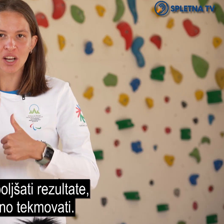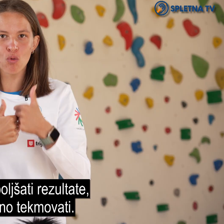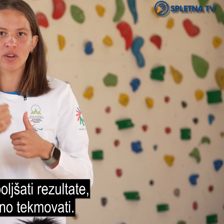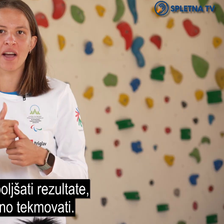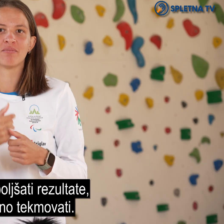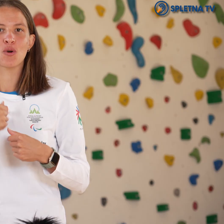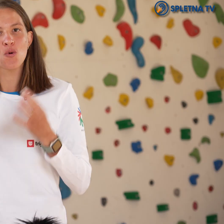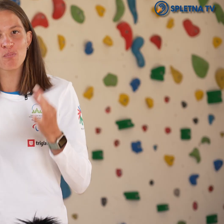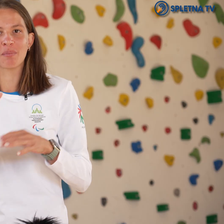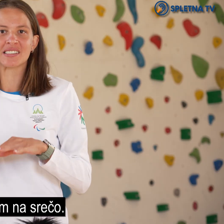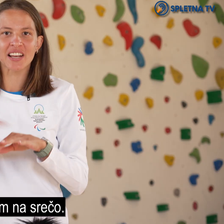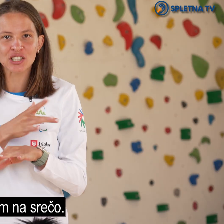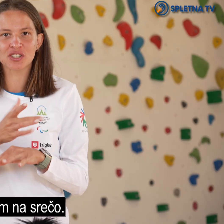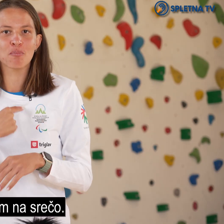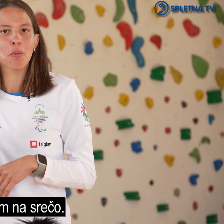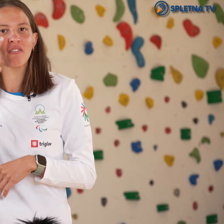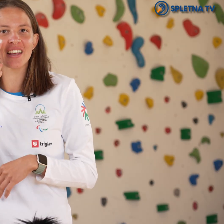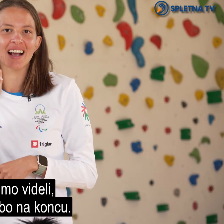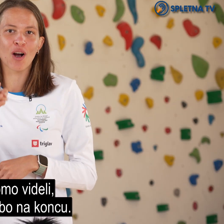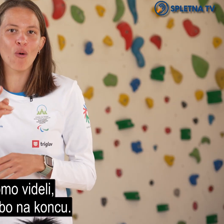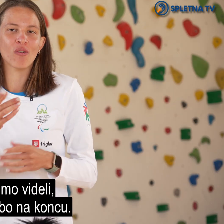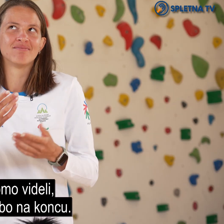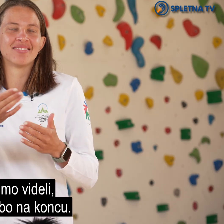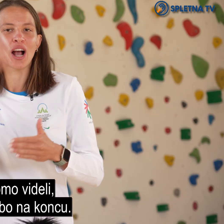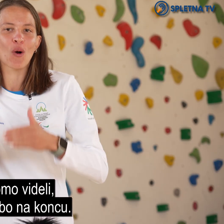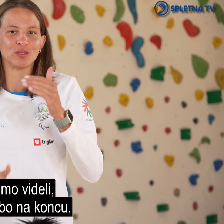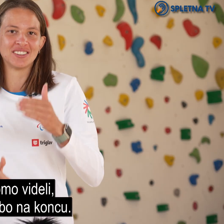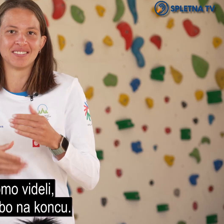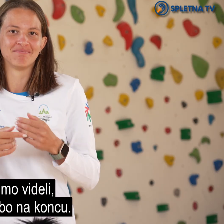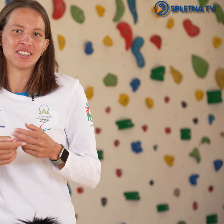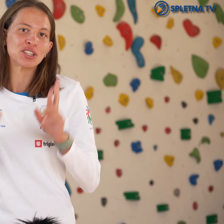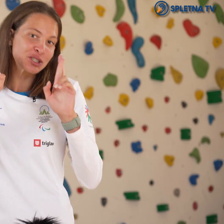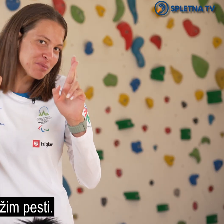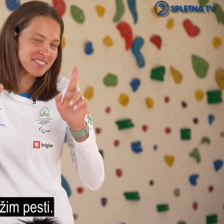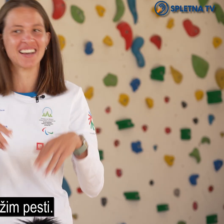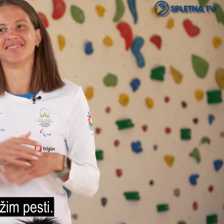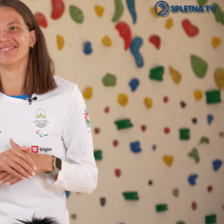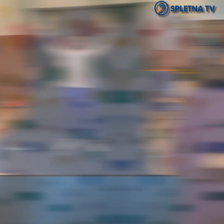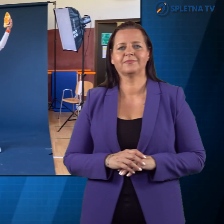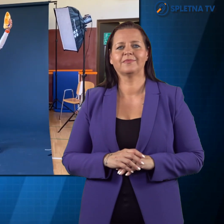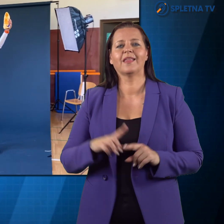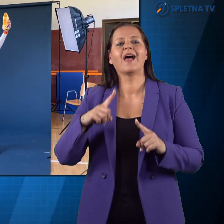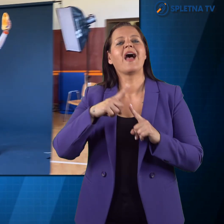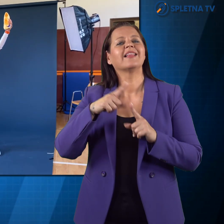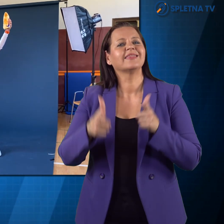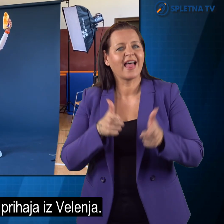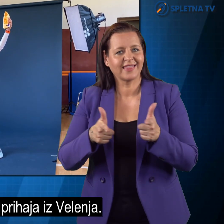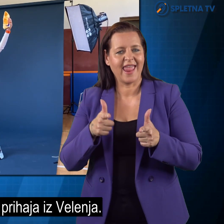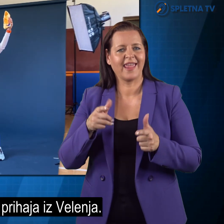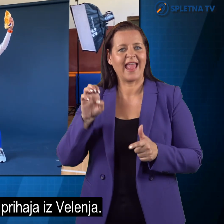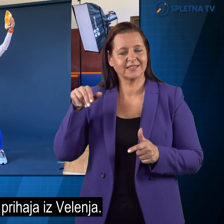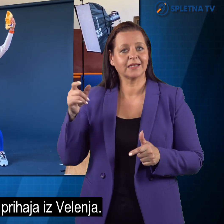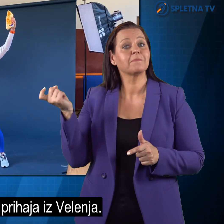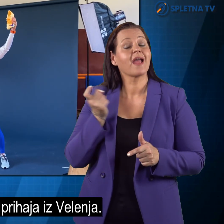znam tekmujem, upam sreče, bomo videli kako na koncu. Držim se.